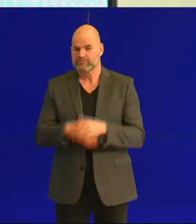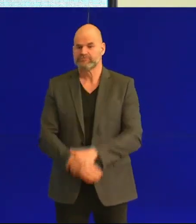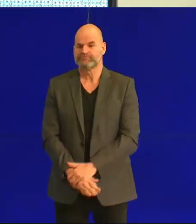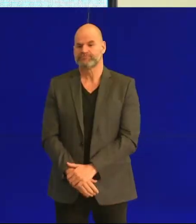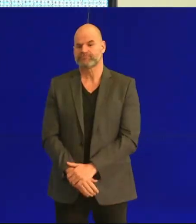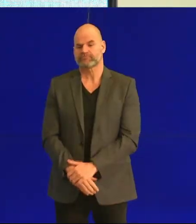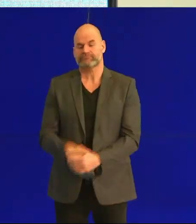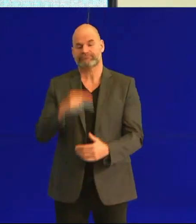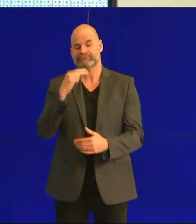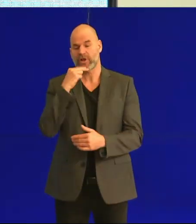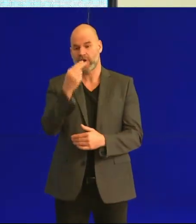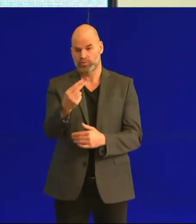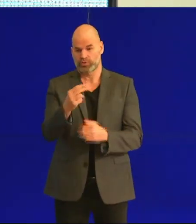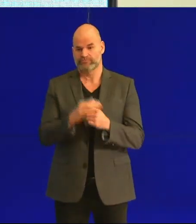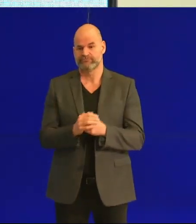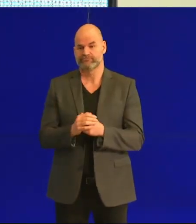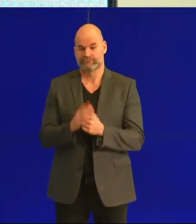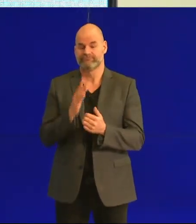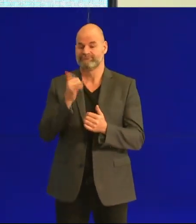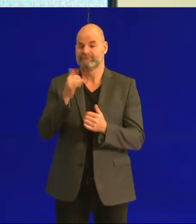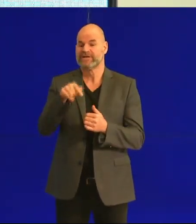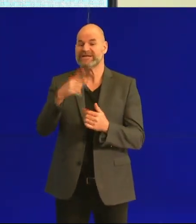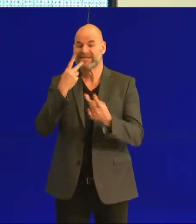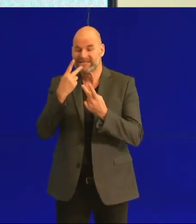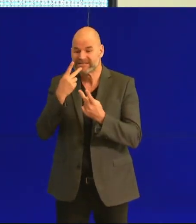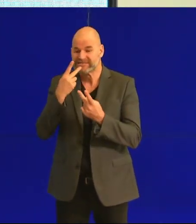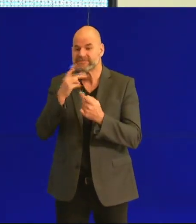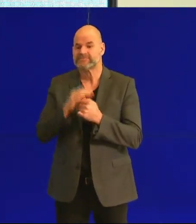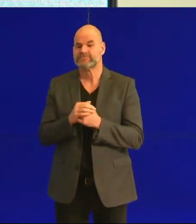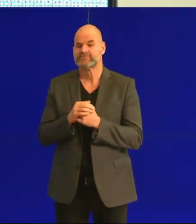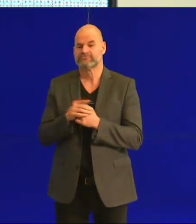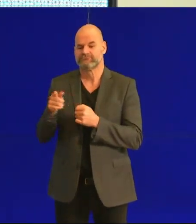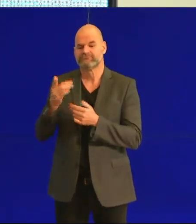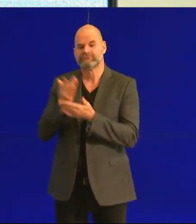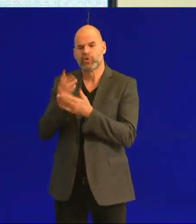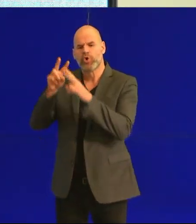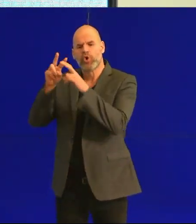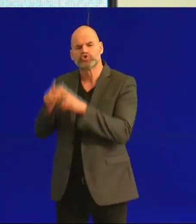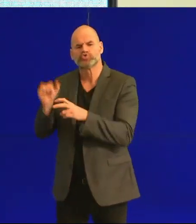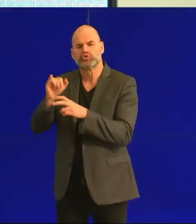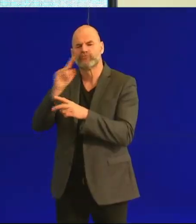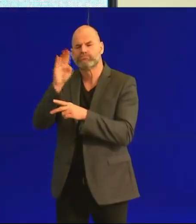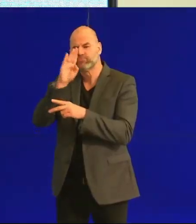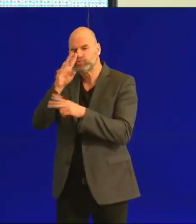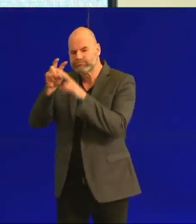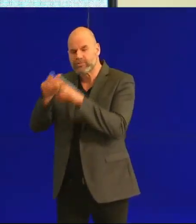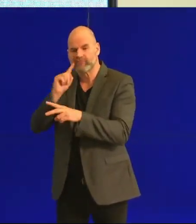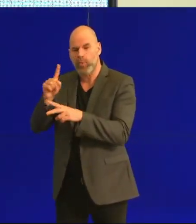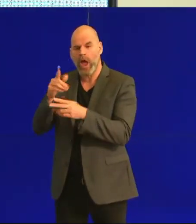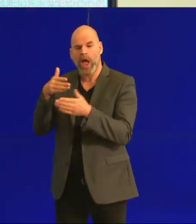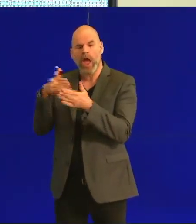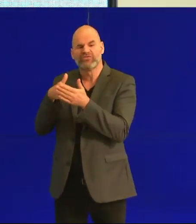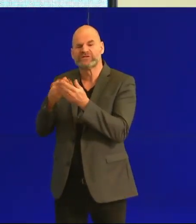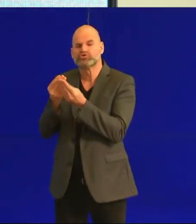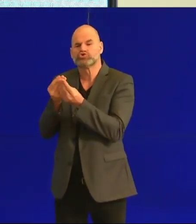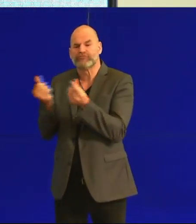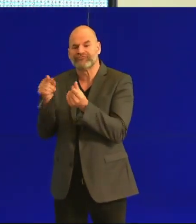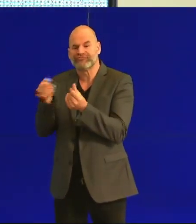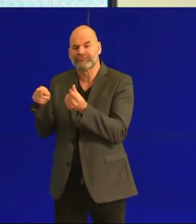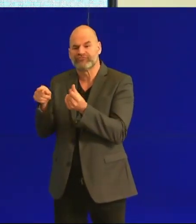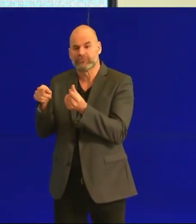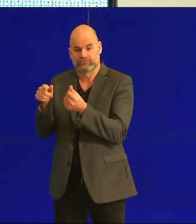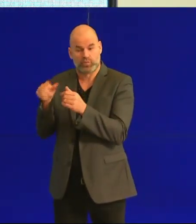date récente piste vendredi en contrôle stratégie this way ball and come stay en